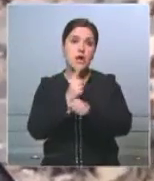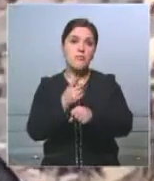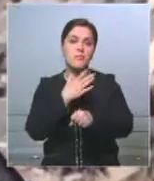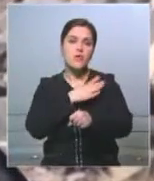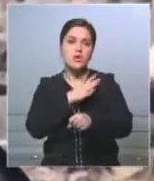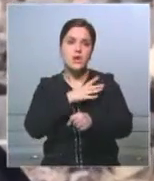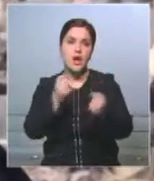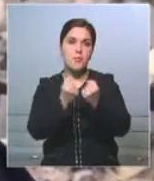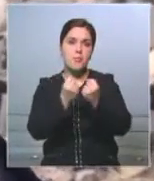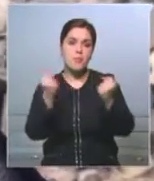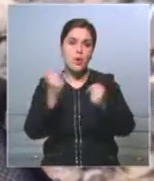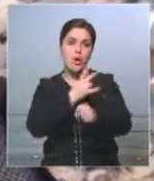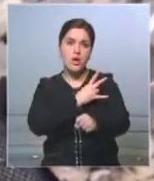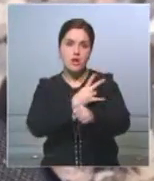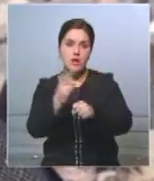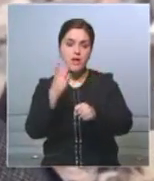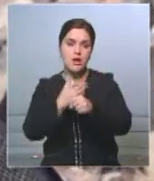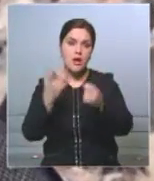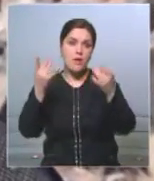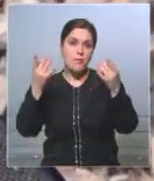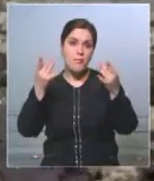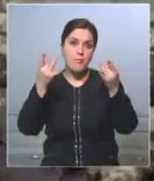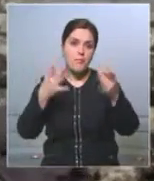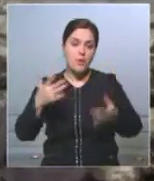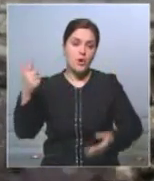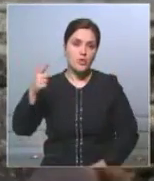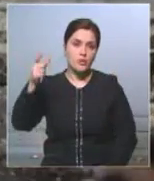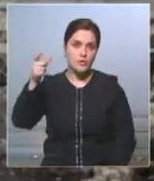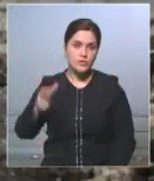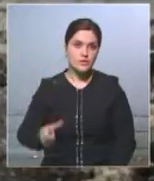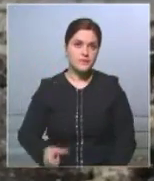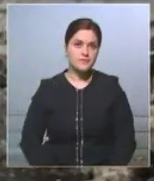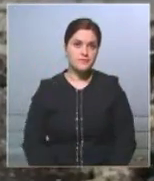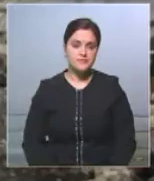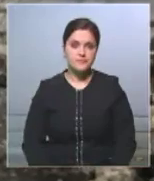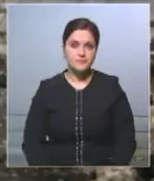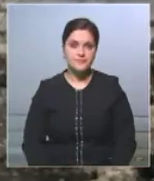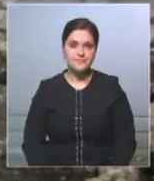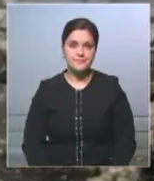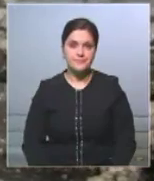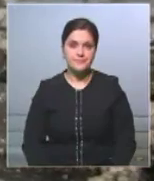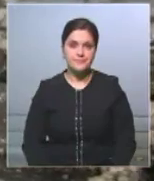кассетных бомб и гибели мирных жителей. Арман Ижанов, Ернат Кашкенов, 24 КИЗ.